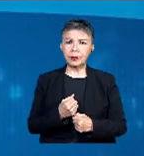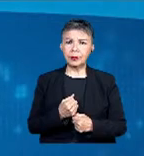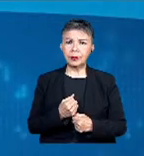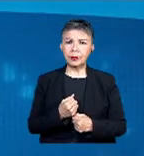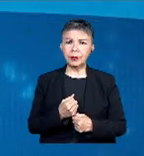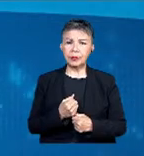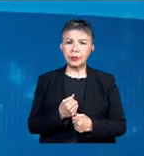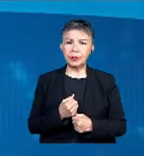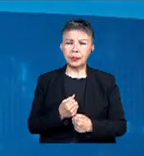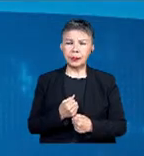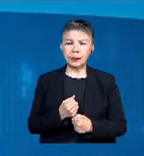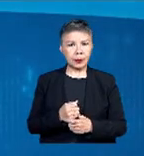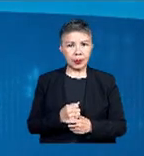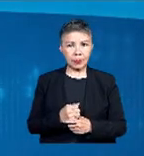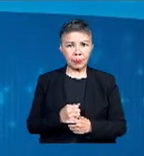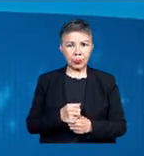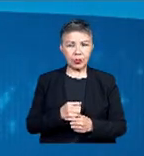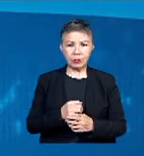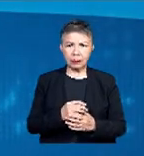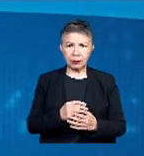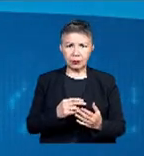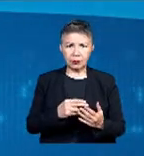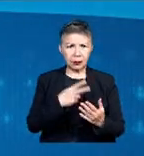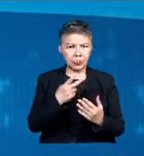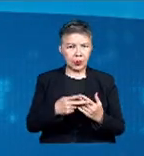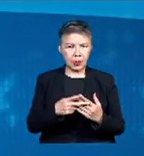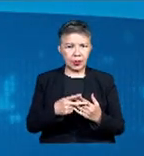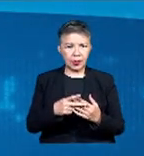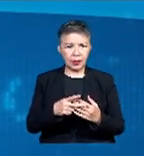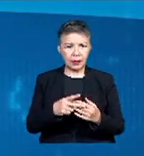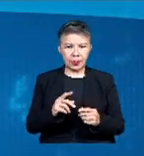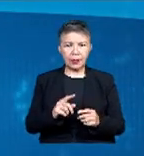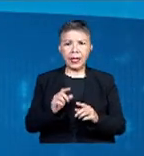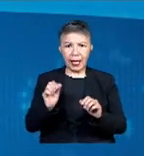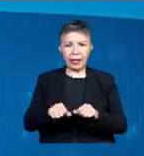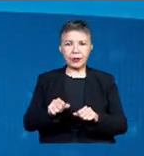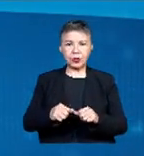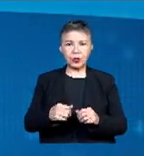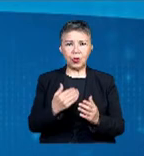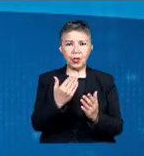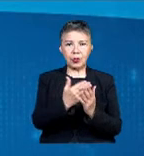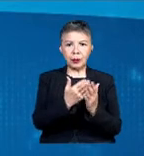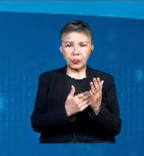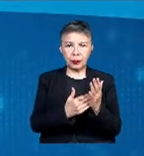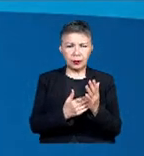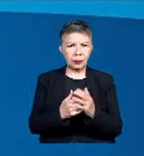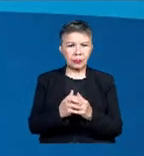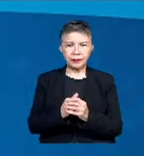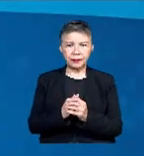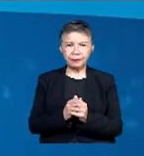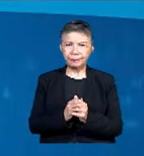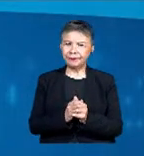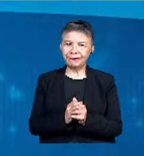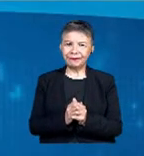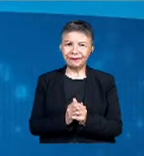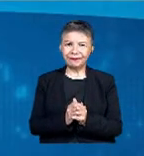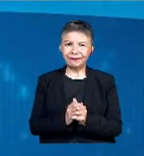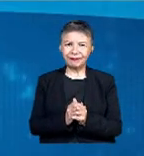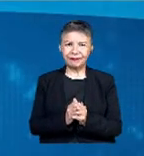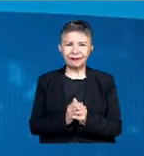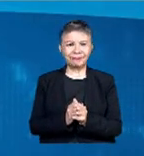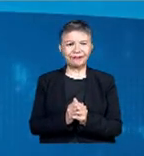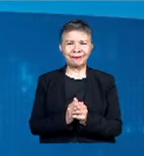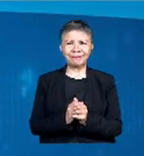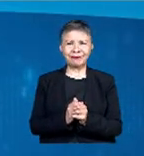poni kota, kita melakukan pembinaan-pembinaan karena sudah atlet kami di Kota Jayapura ini sangat